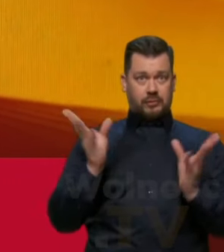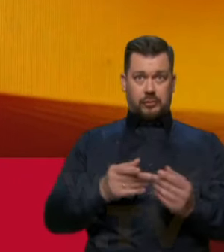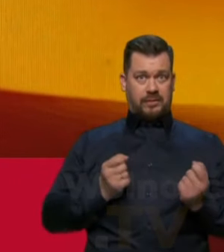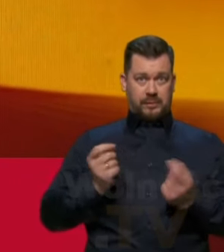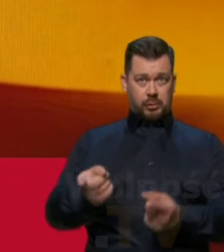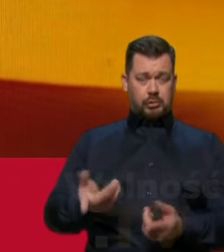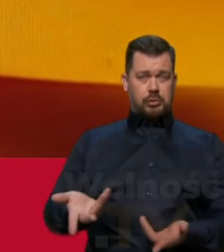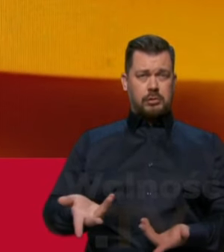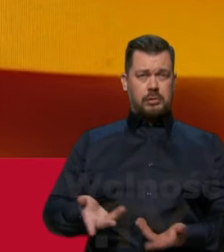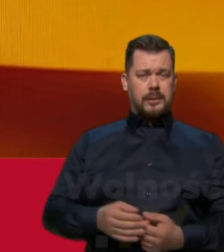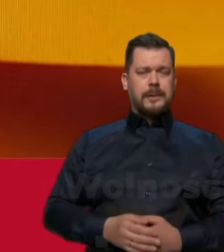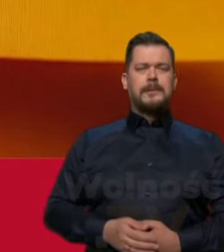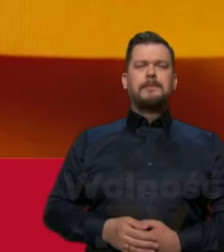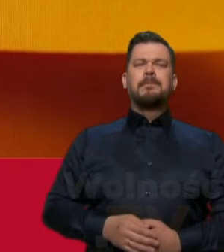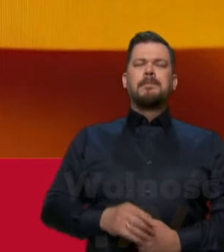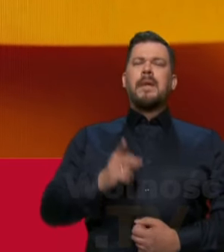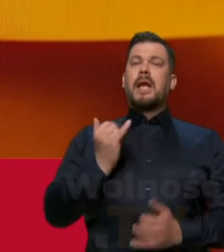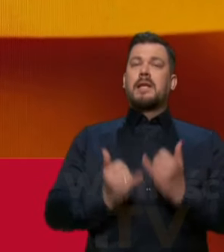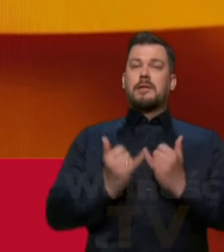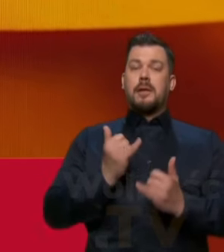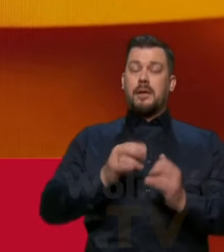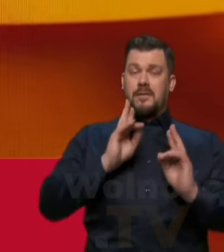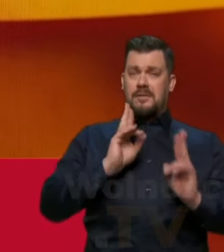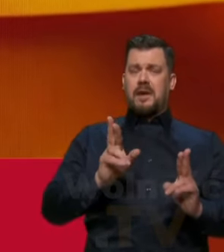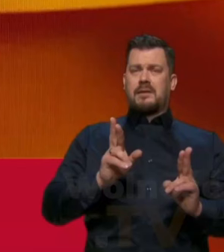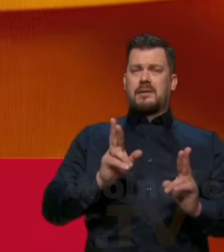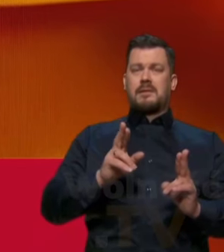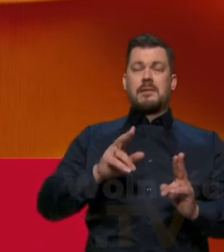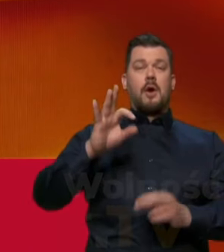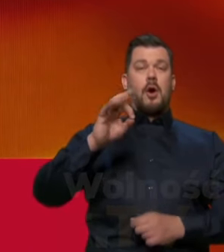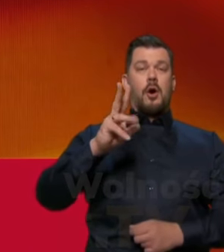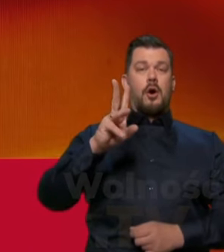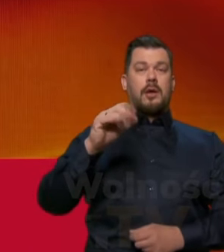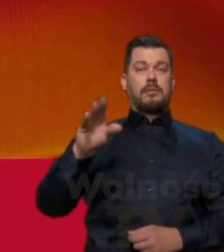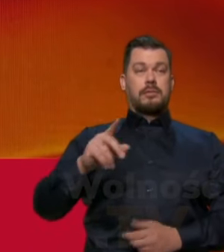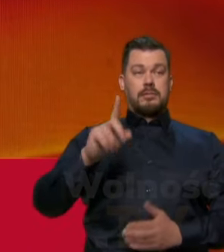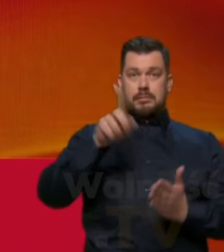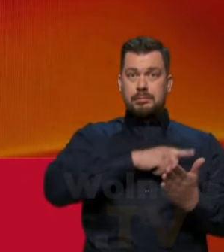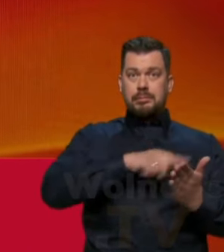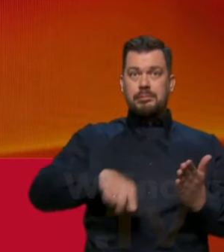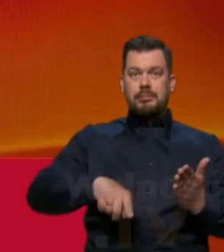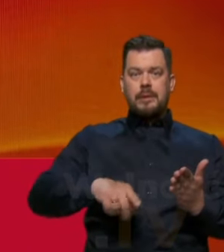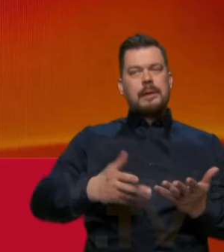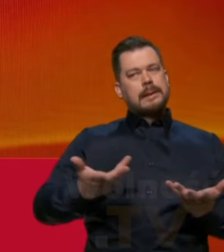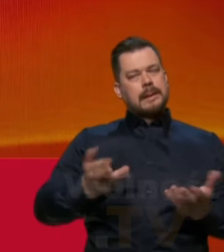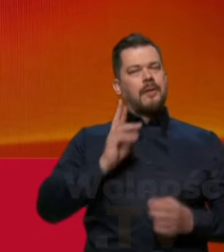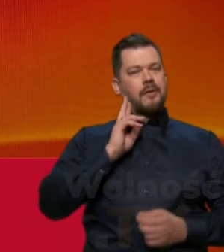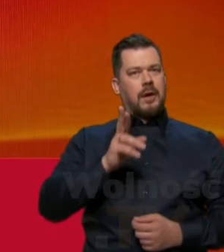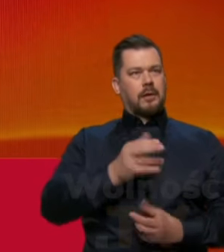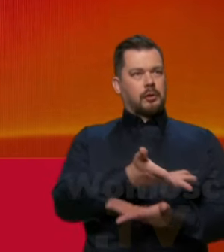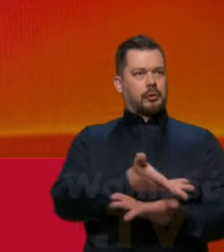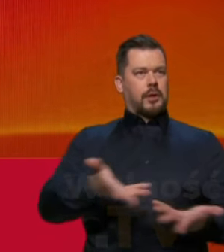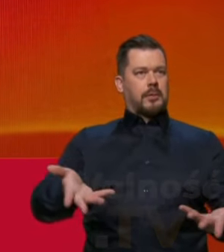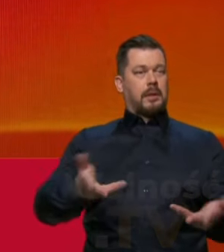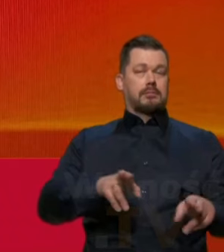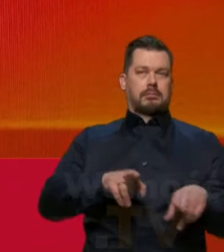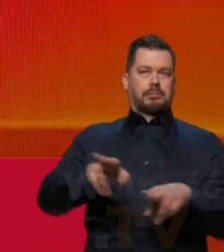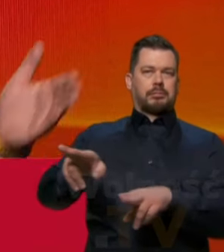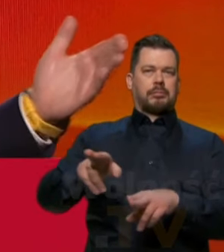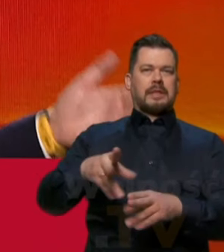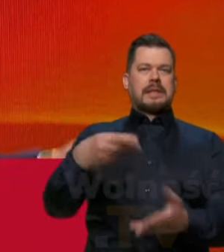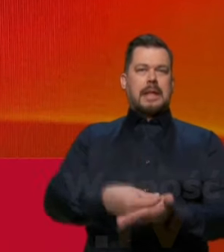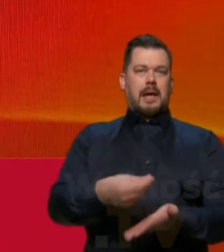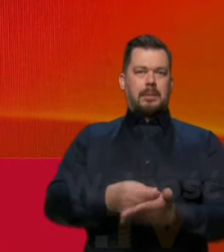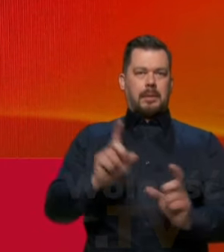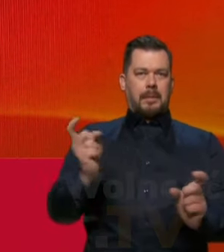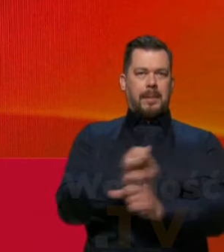przez okno. Natomiast jeżeli rzeczywiście by się okazało tak, że Okęcie miało być likwidowane, no to jest rzeczywiście grunt Skarbu Państwa. I to mnie dziwi,